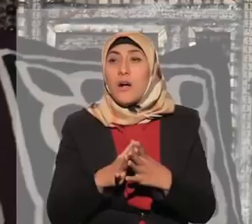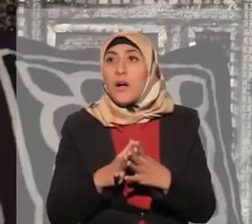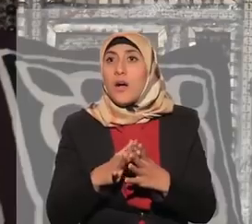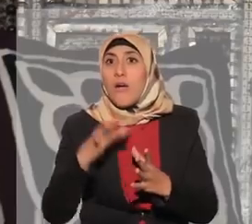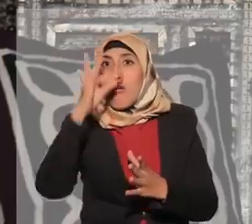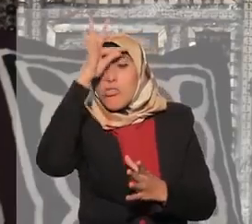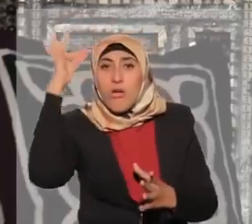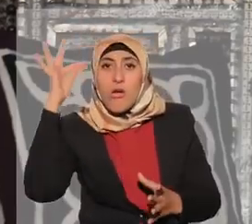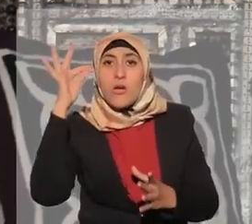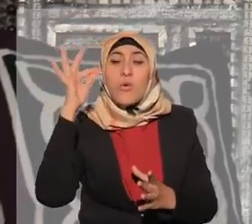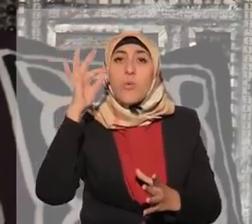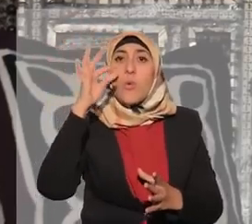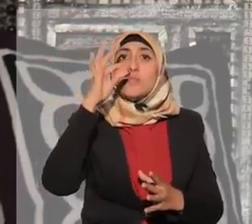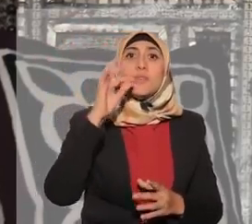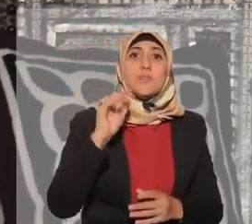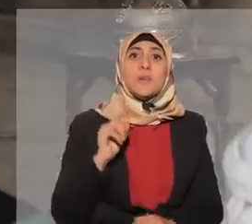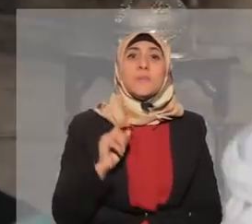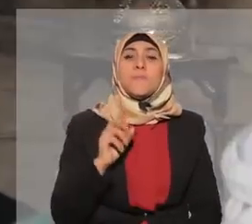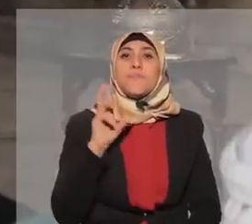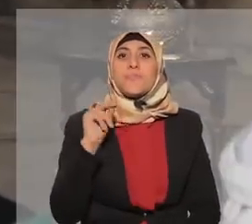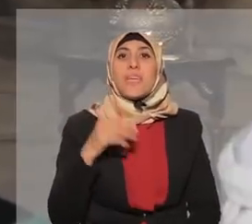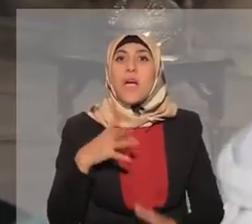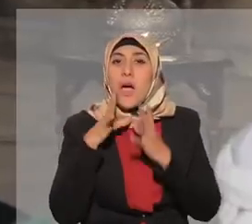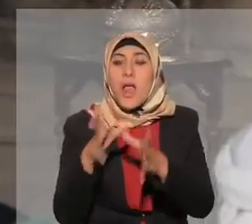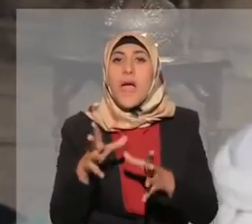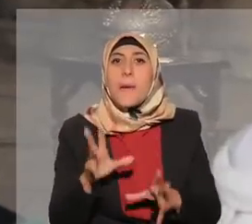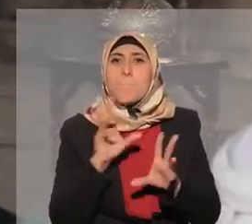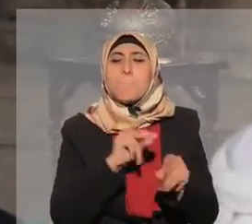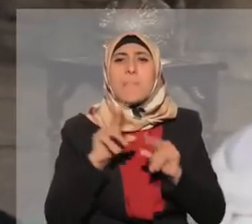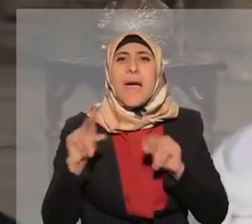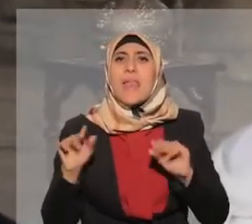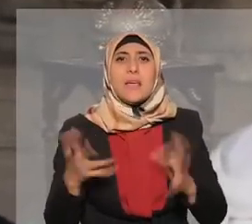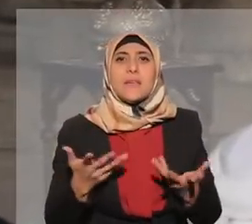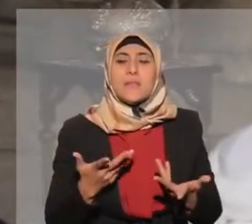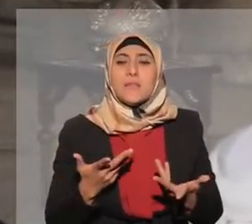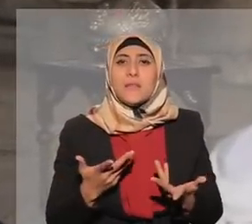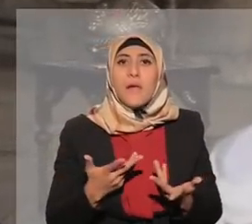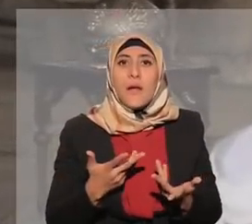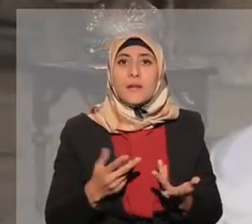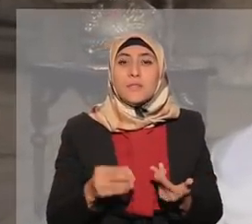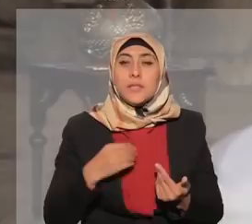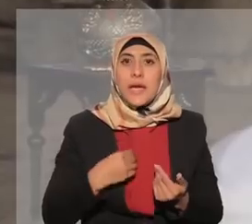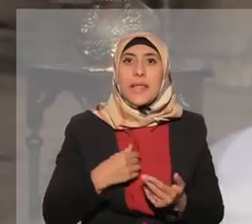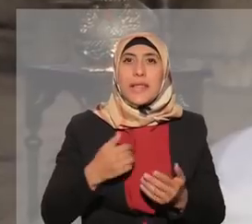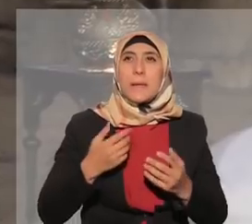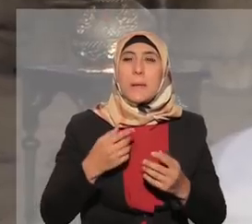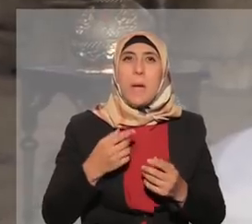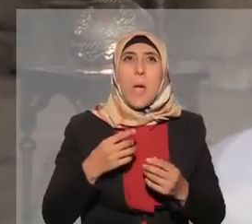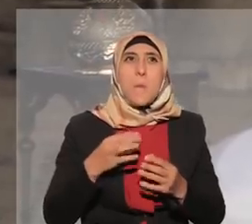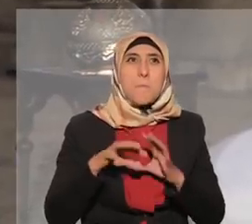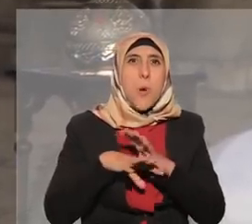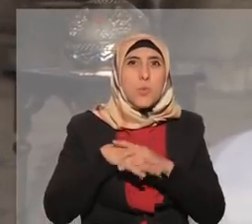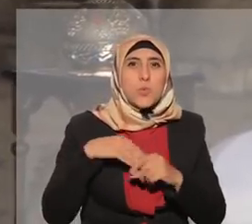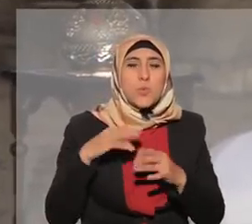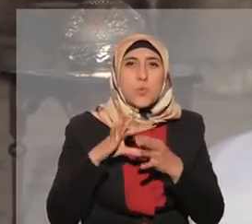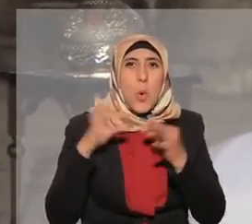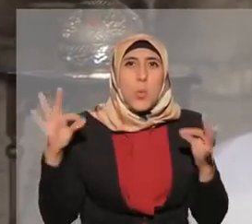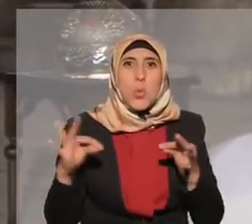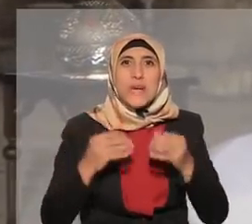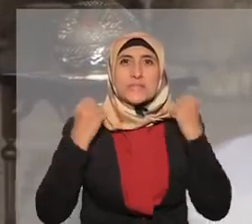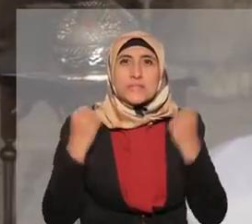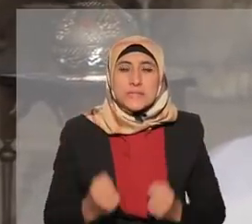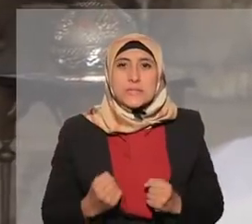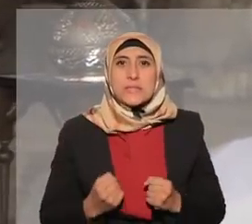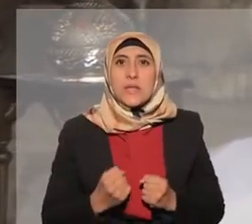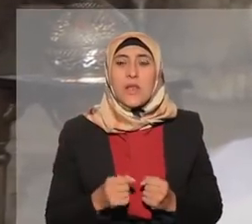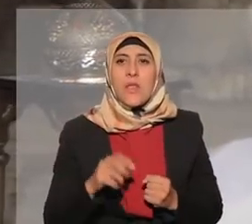ما حصل لك. الكلام هنا بالكراهية مقصود بها ما معنى؟ ما معنى الكراهية؟ أي استثقال الأمر، كراهية أن